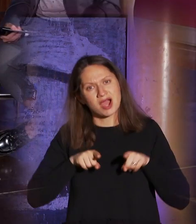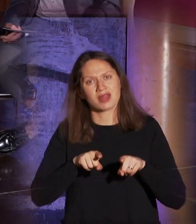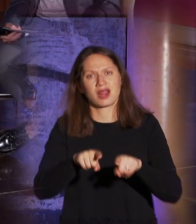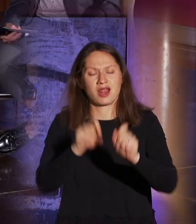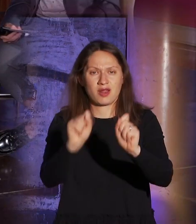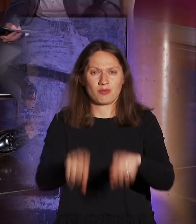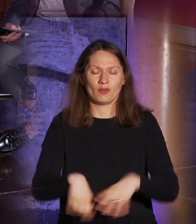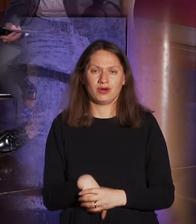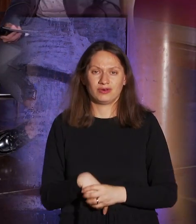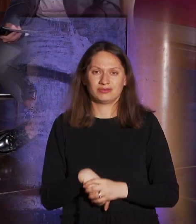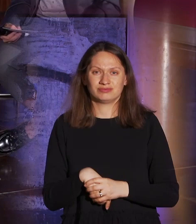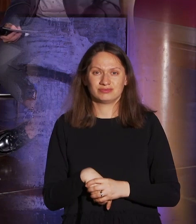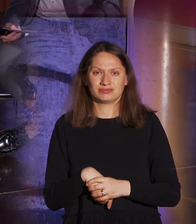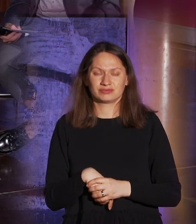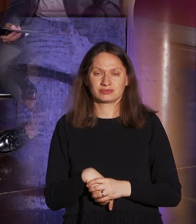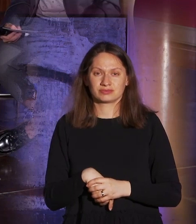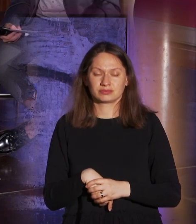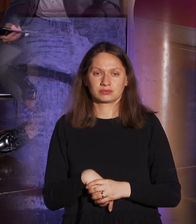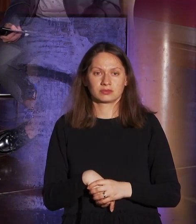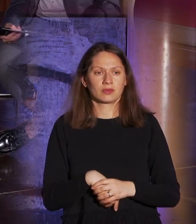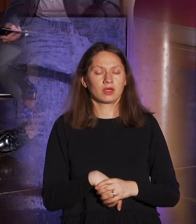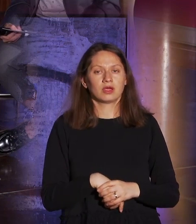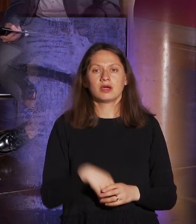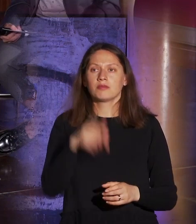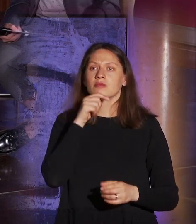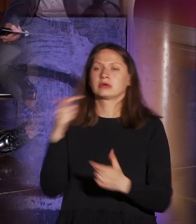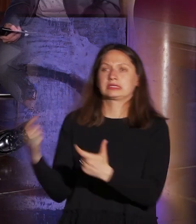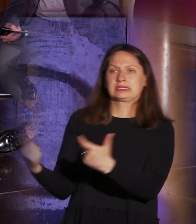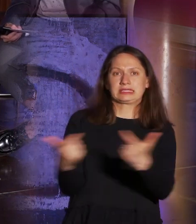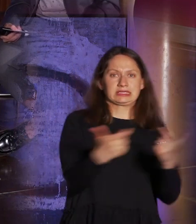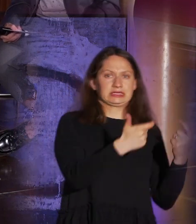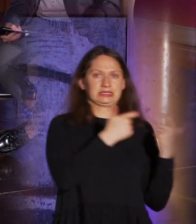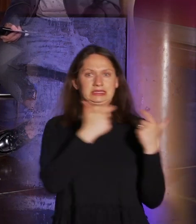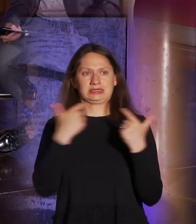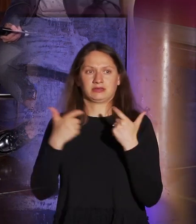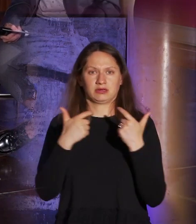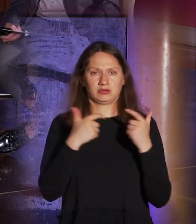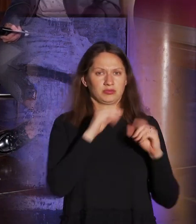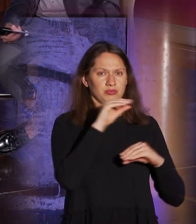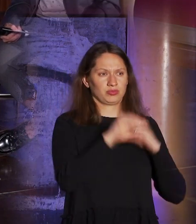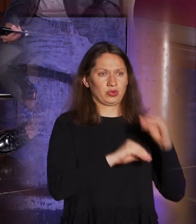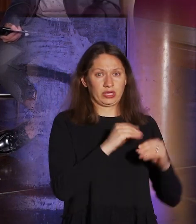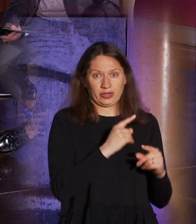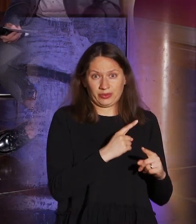be laisvės aš neįsivaizduoju. Be laisvės tos dvasinės aš turiu omenyje, ne? Nes